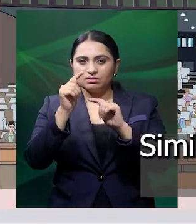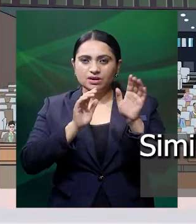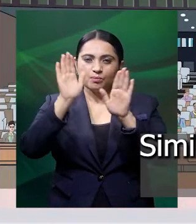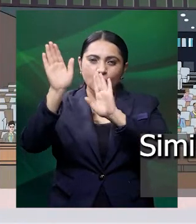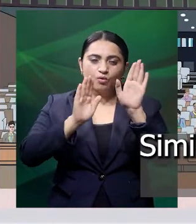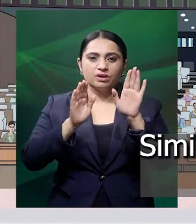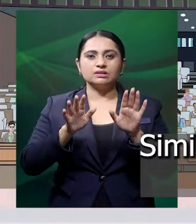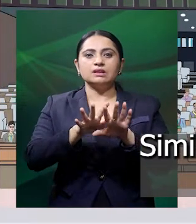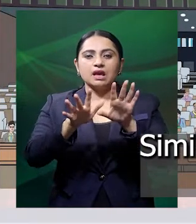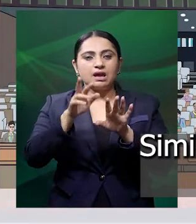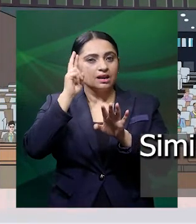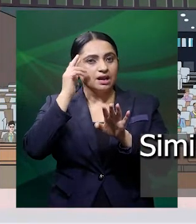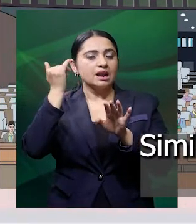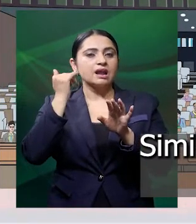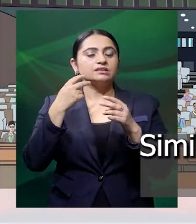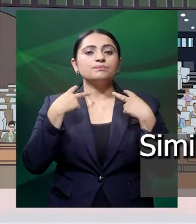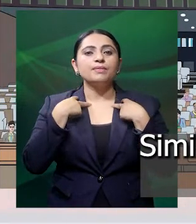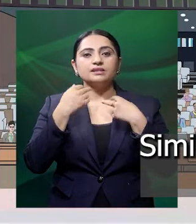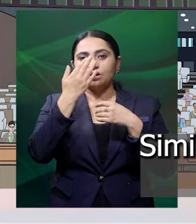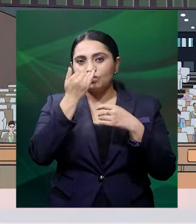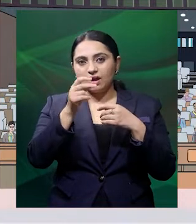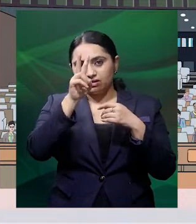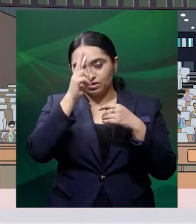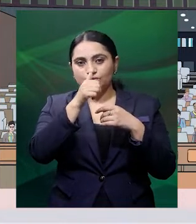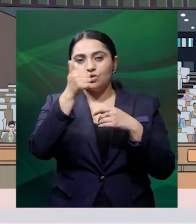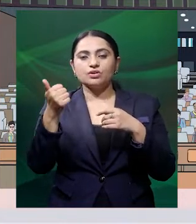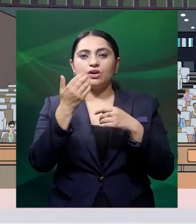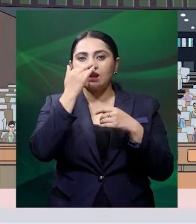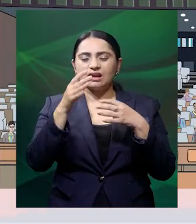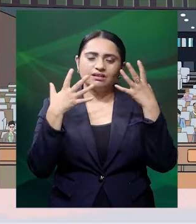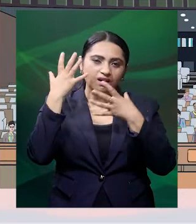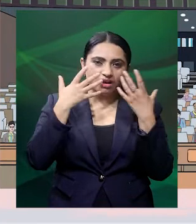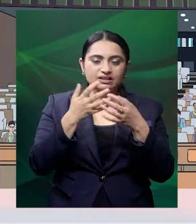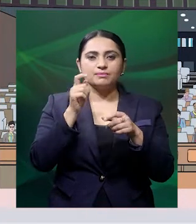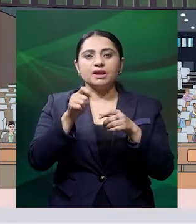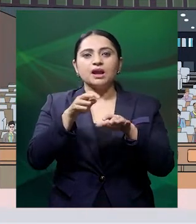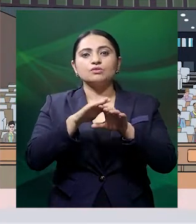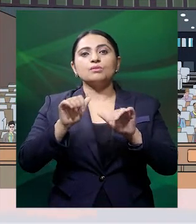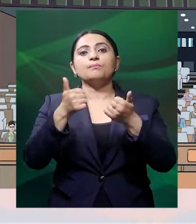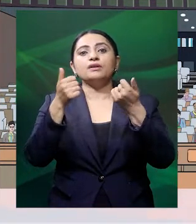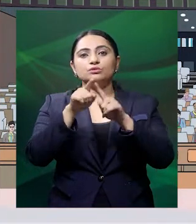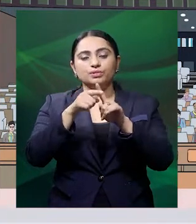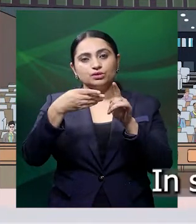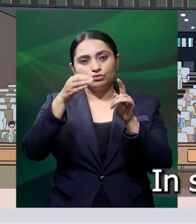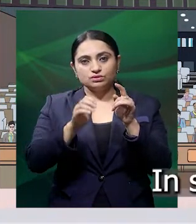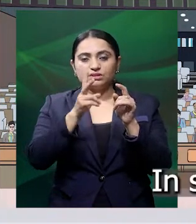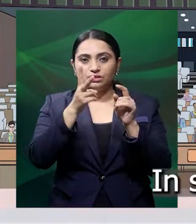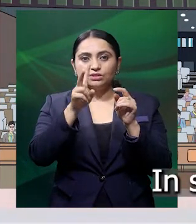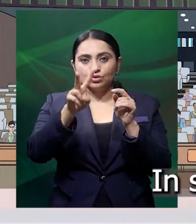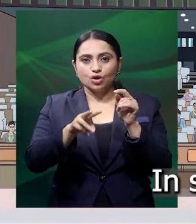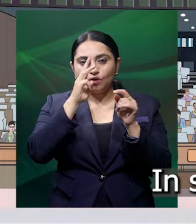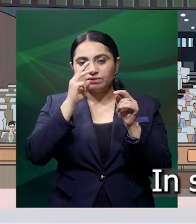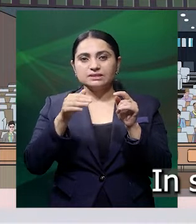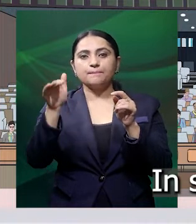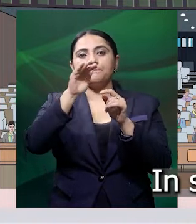कदा बहुमतका आधारमा राजनीतिक बाध्यताका कारण वा अन्य कारणले हतारमा कानूनहरू पारित भएका हुन सक्छन्। यस्तो